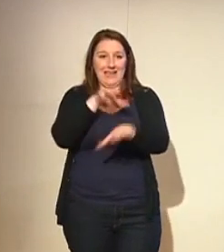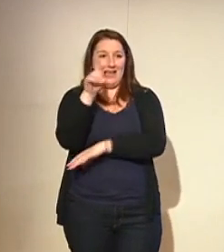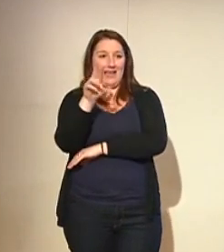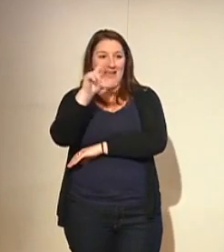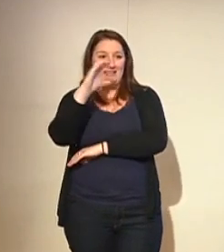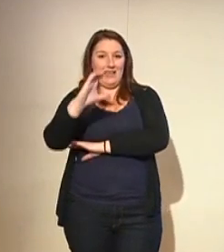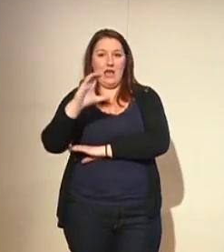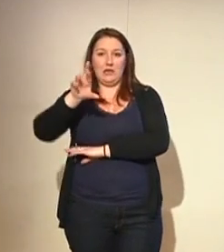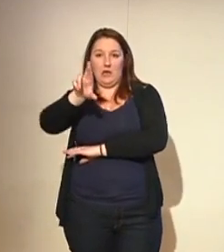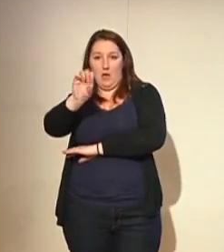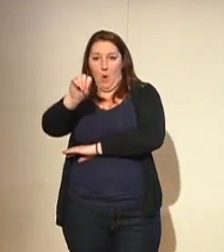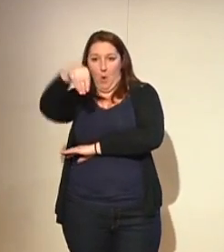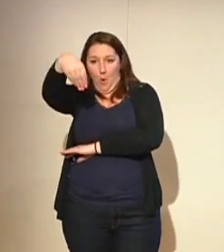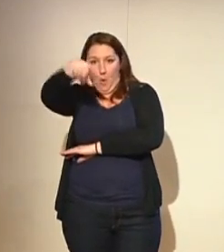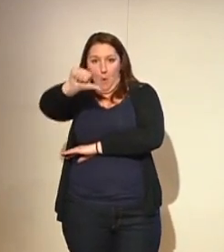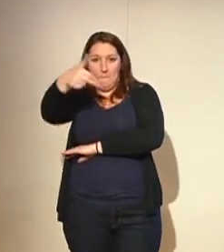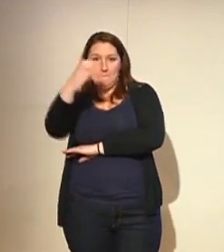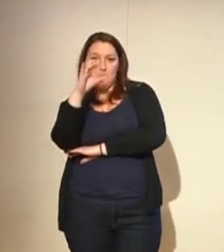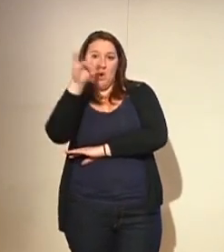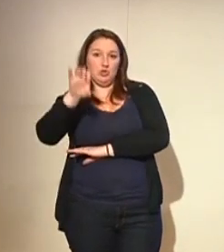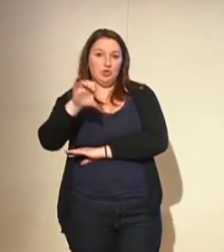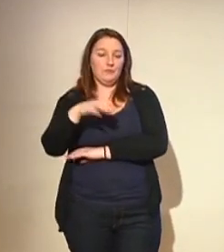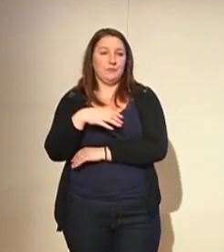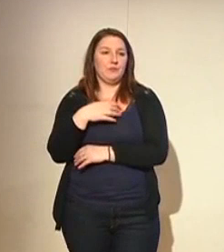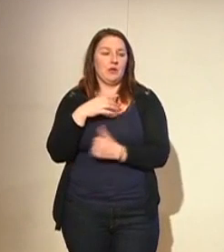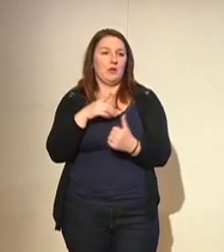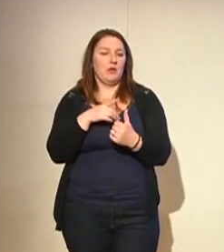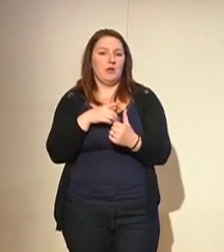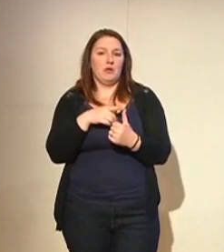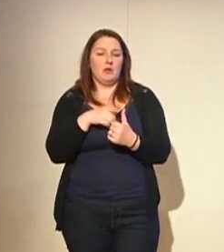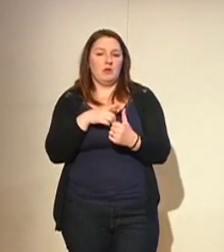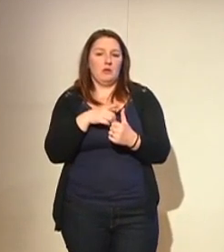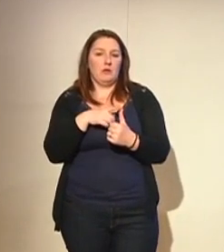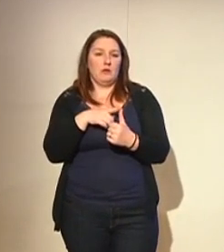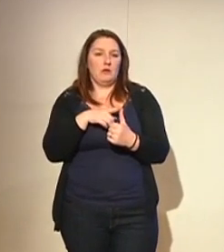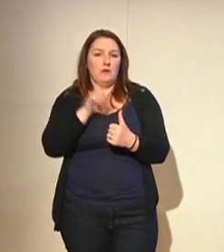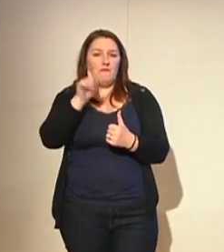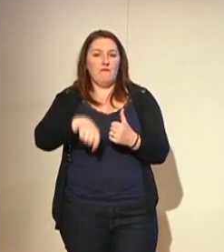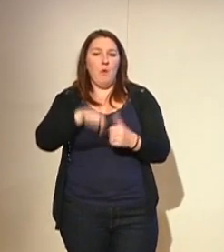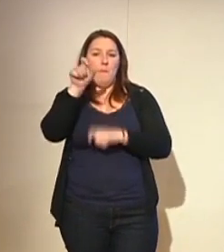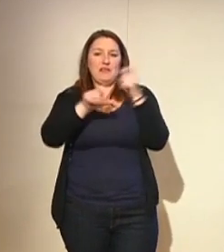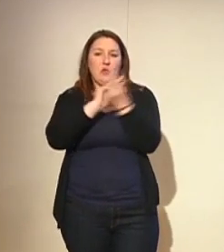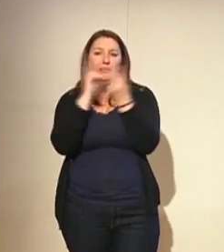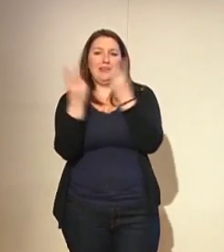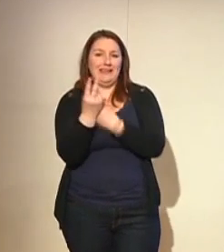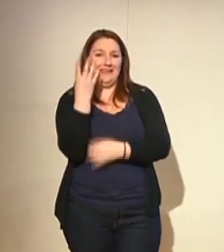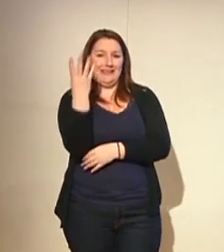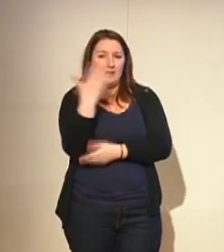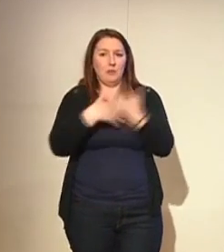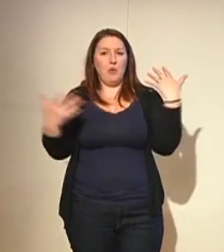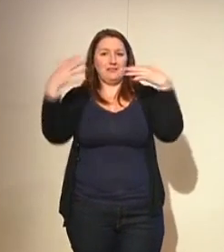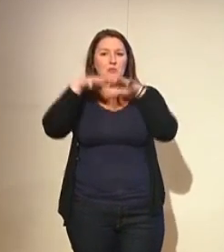Romanche pour laquelle il nous fautén délégués à l'assemblée